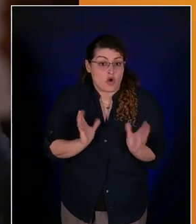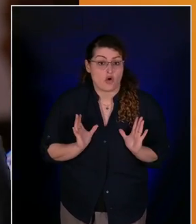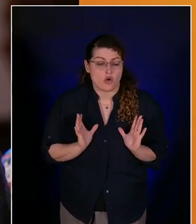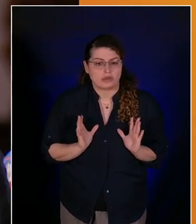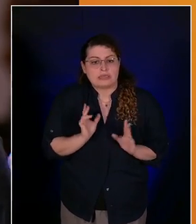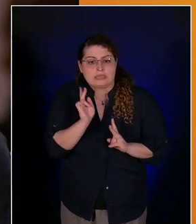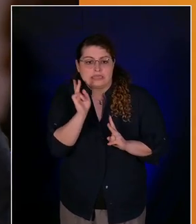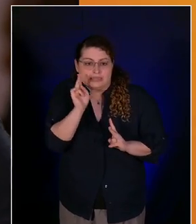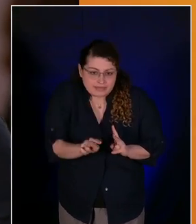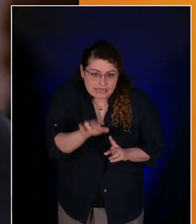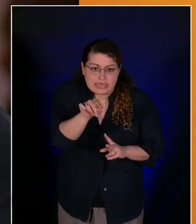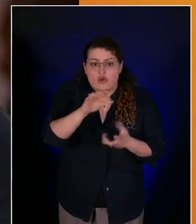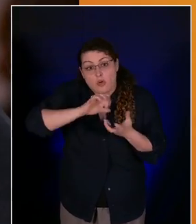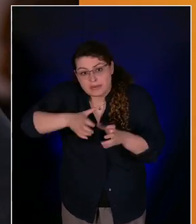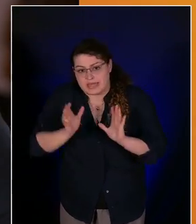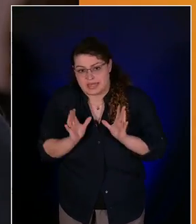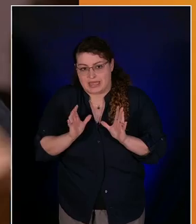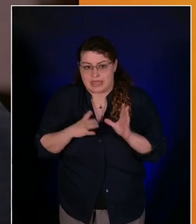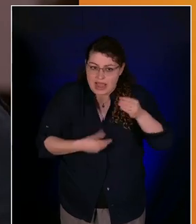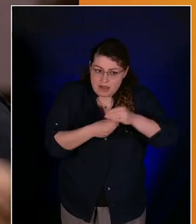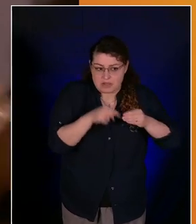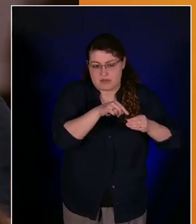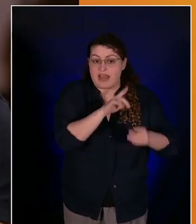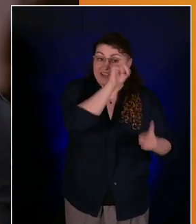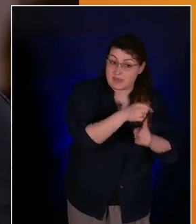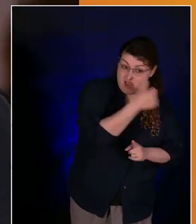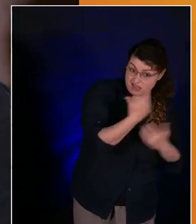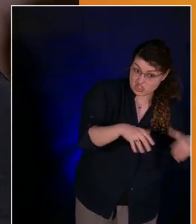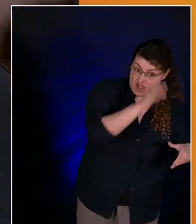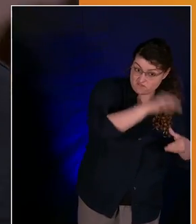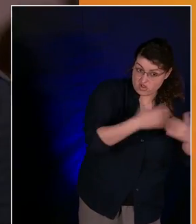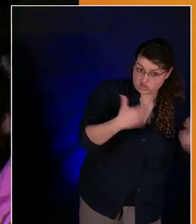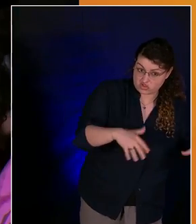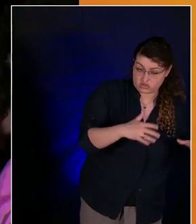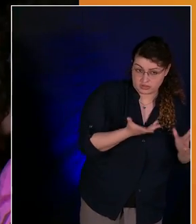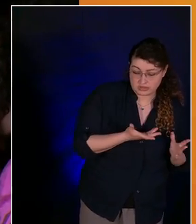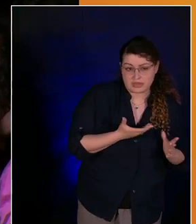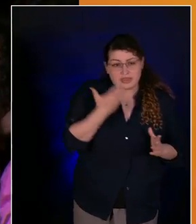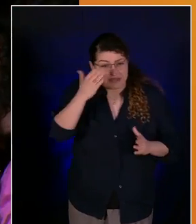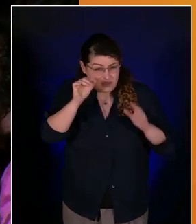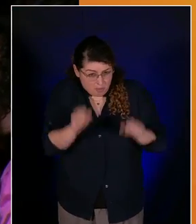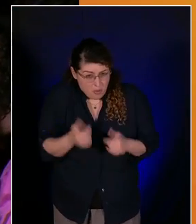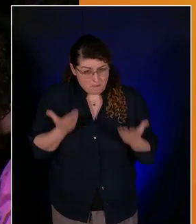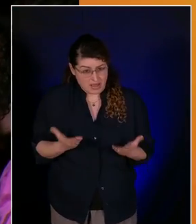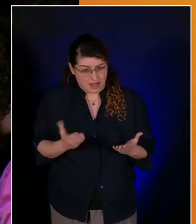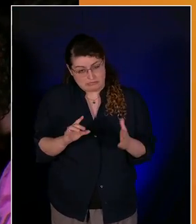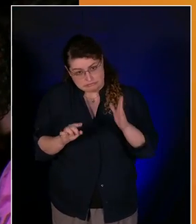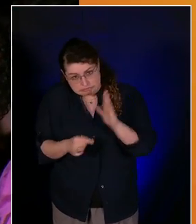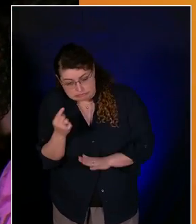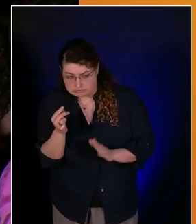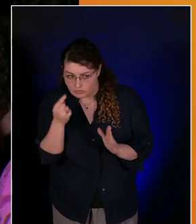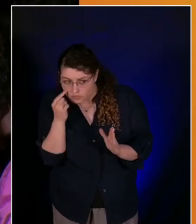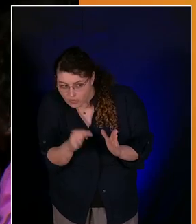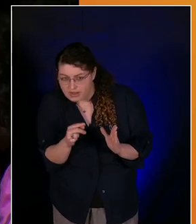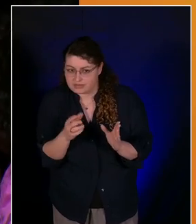que c'est peut-être un peu compliqué vu que c'est un vu que le thème 1 a déjà été voté par mandat mais on pense que si c'est possible ce serait important quand même de le